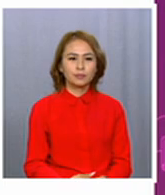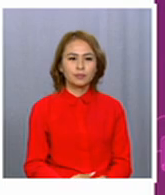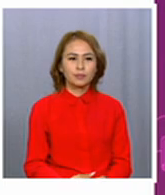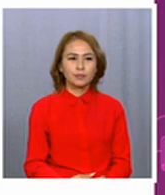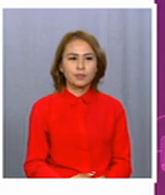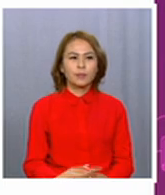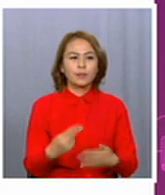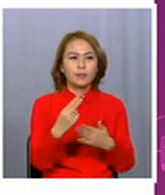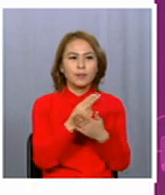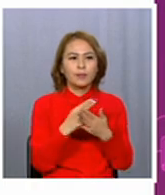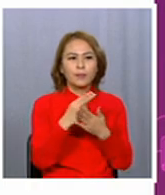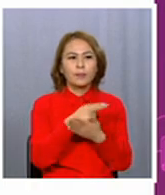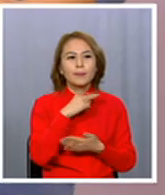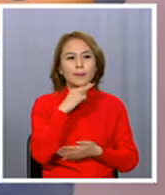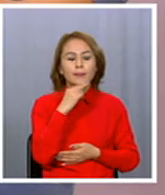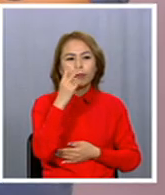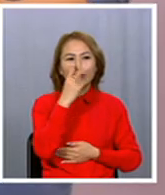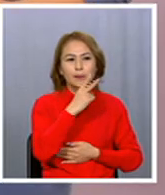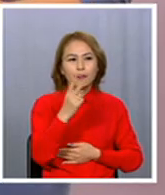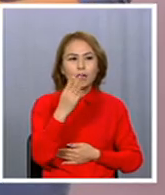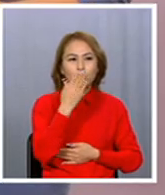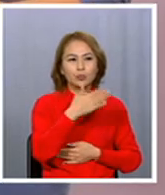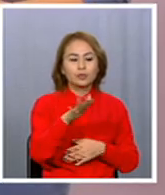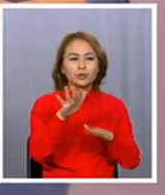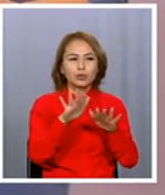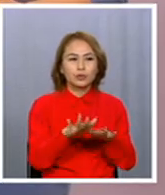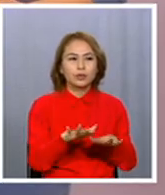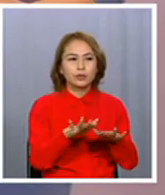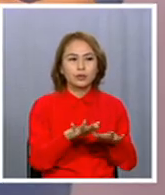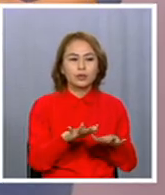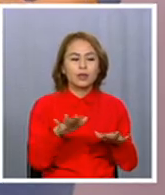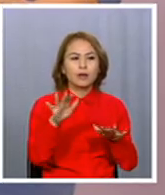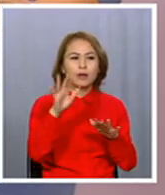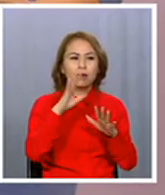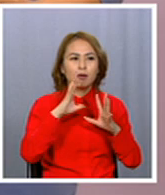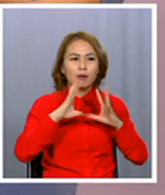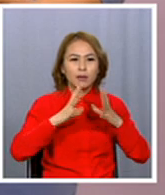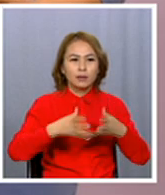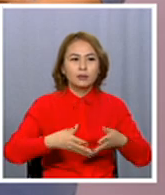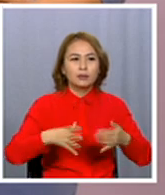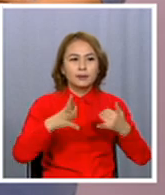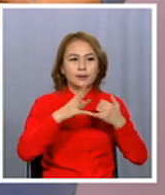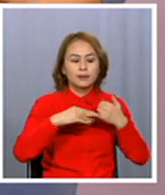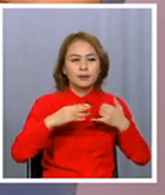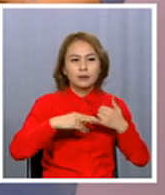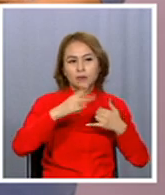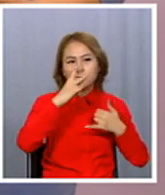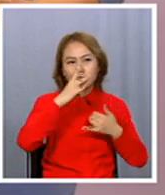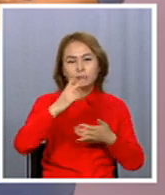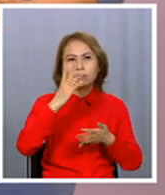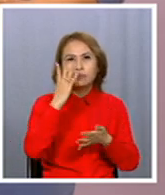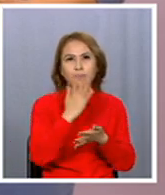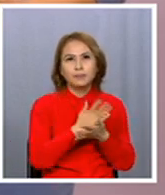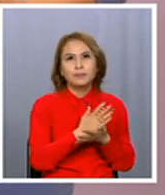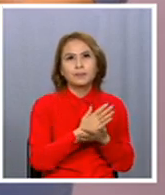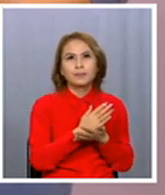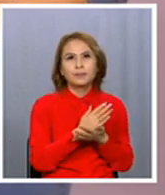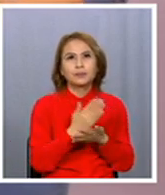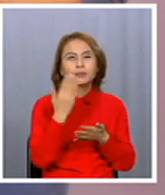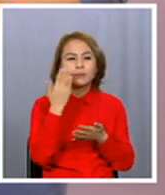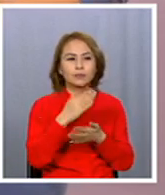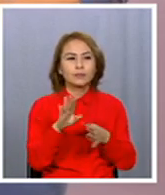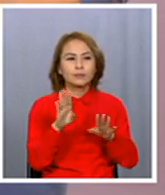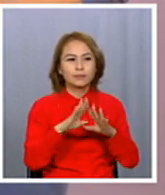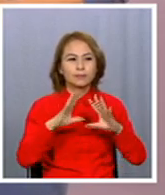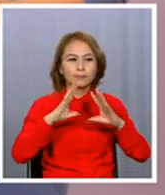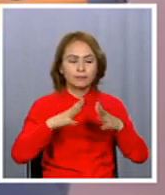суретке назар аударайықшы. Бұл жерде сендер ғарыштағы ғаламшарларды көріп отырсыңдар. Ал енді осы